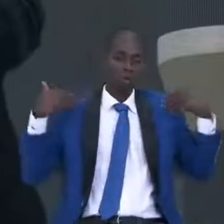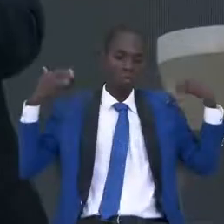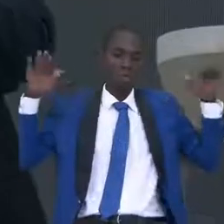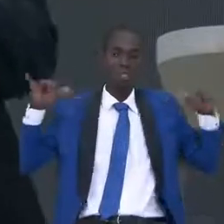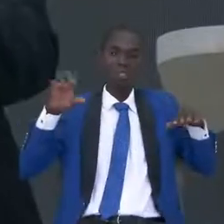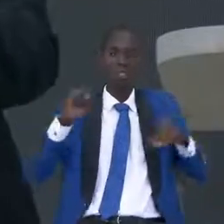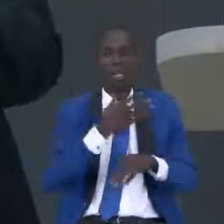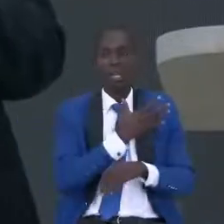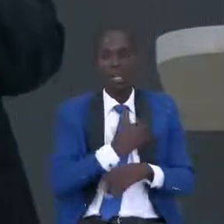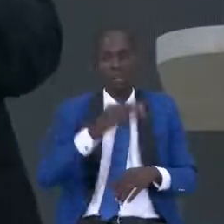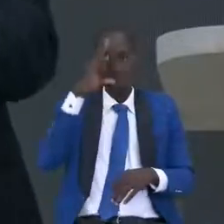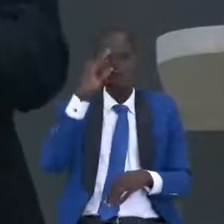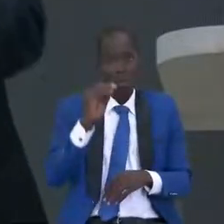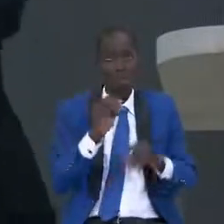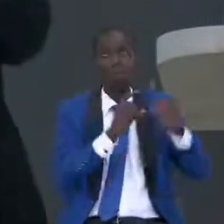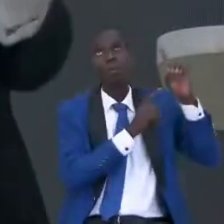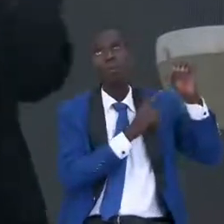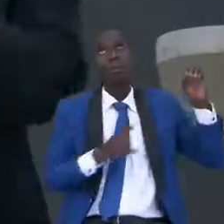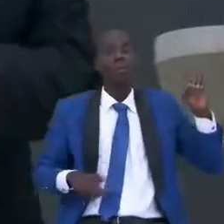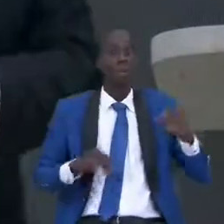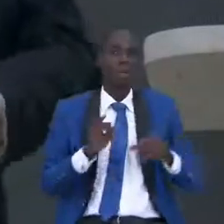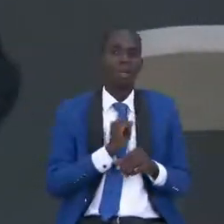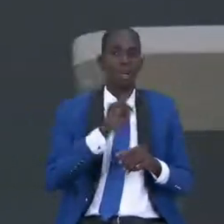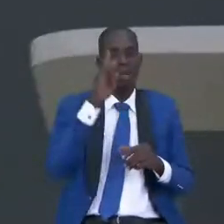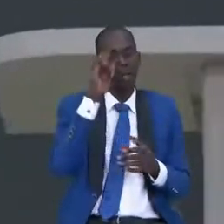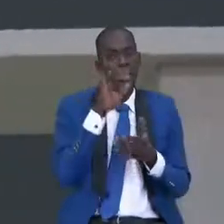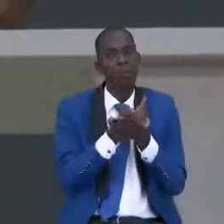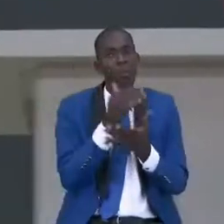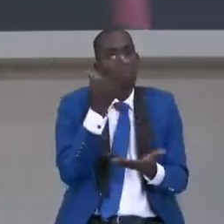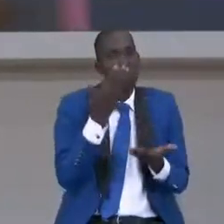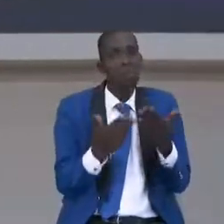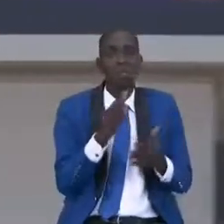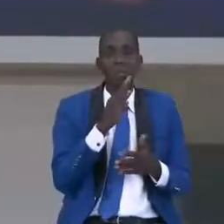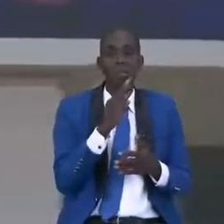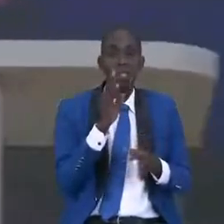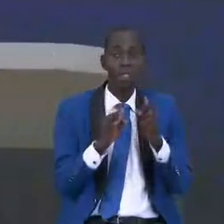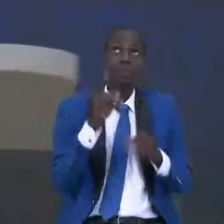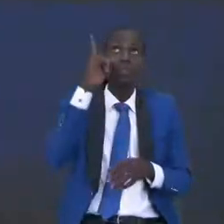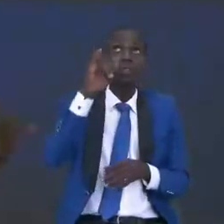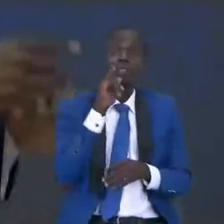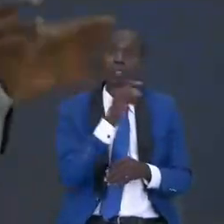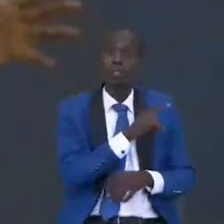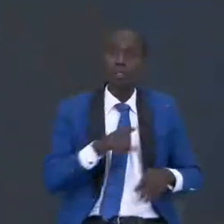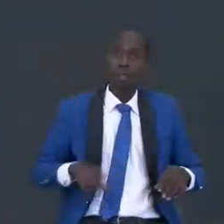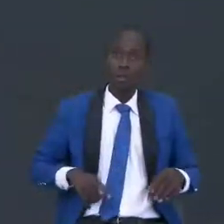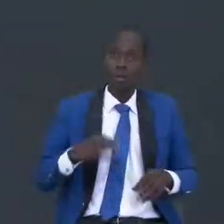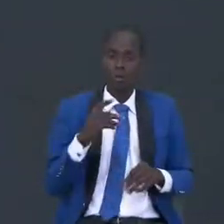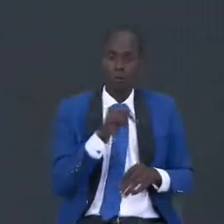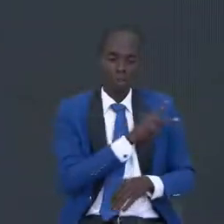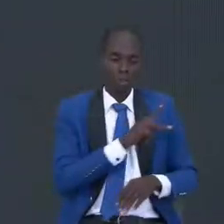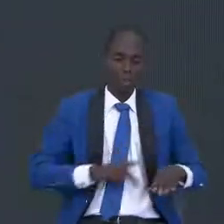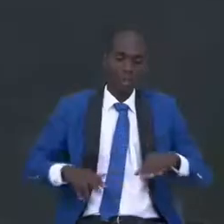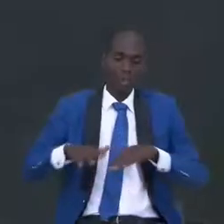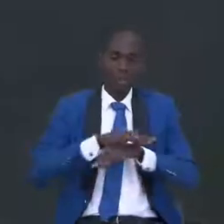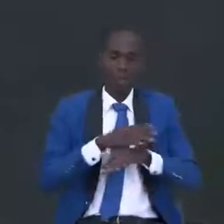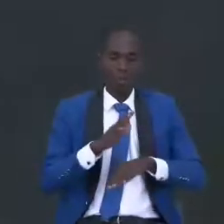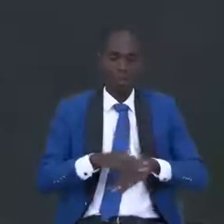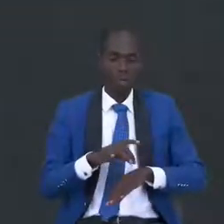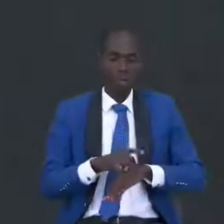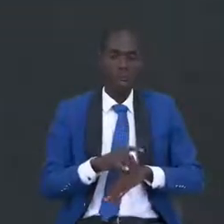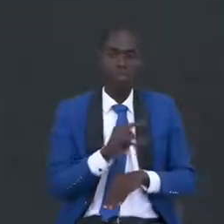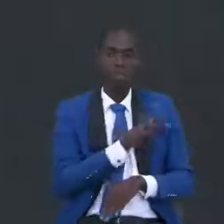hommes, Seigneur, je crois. S'il est Seigneur, le Seigneur du royaume sur la terre,